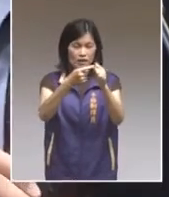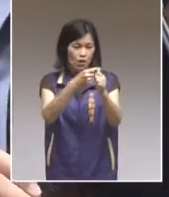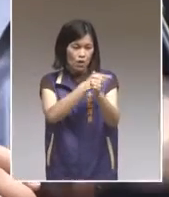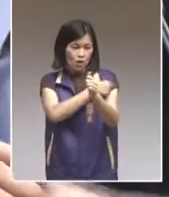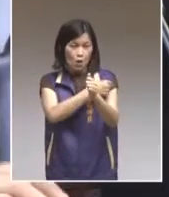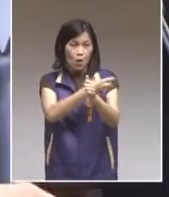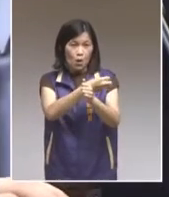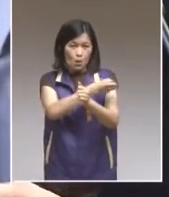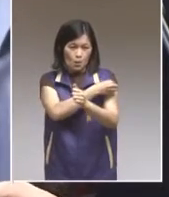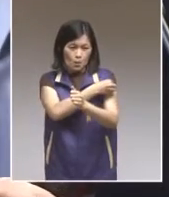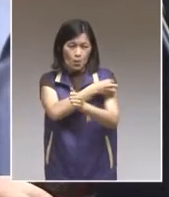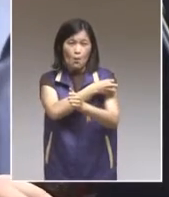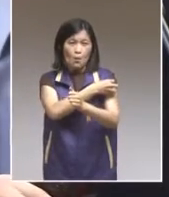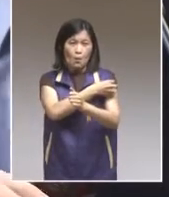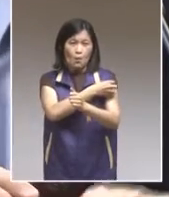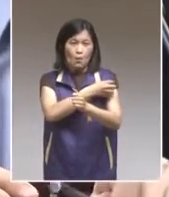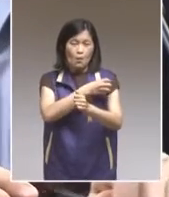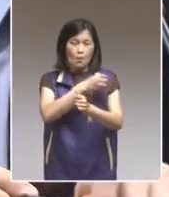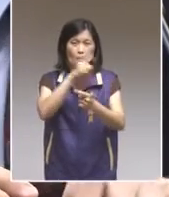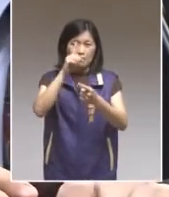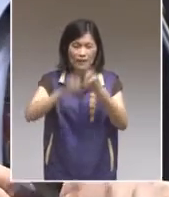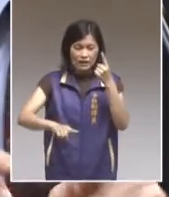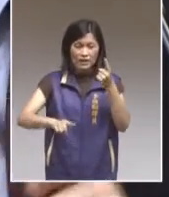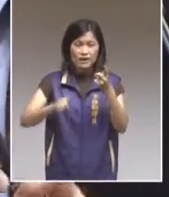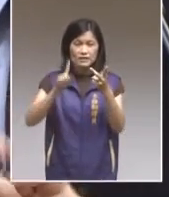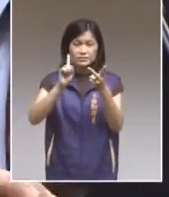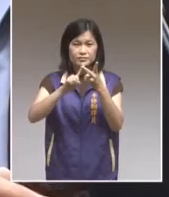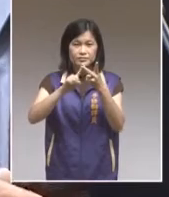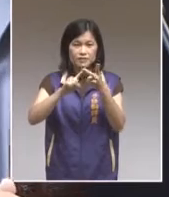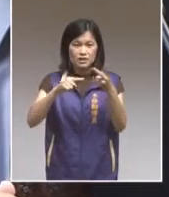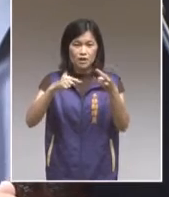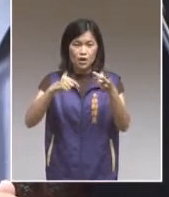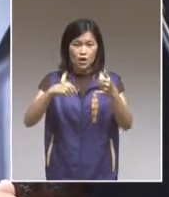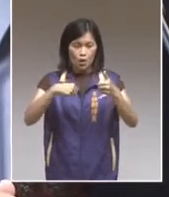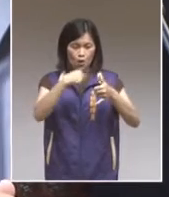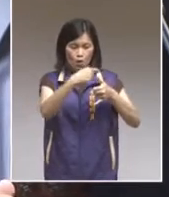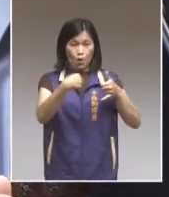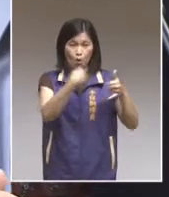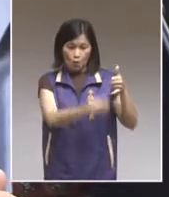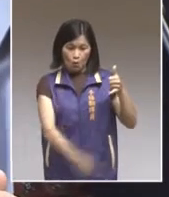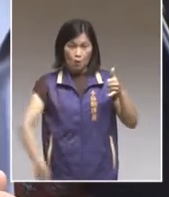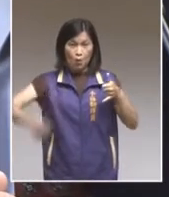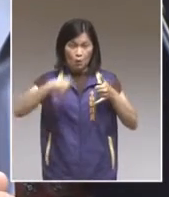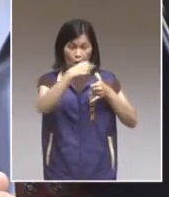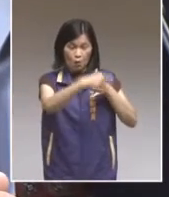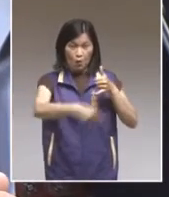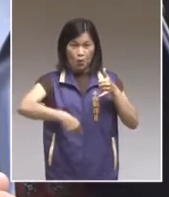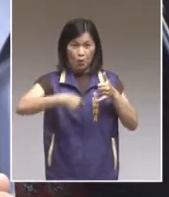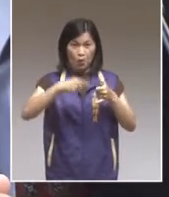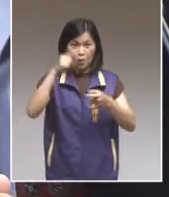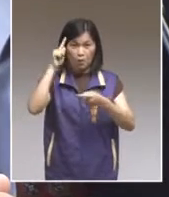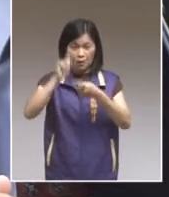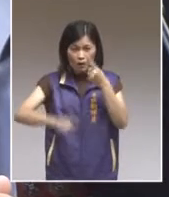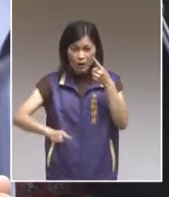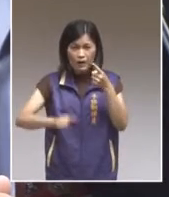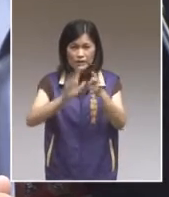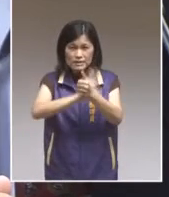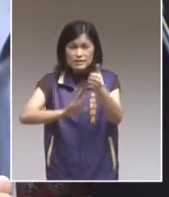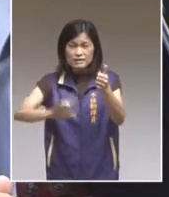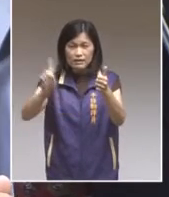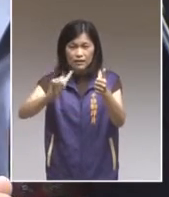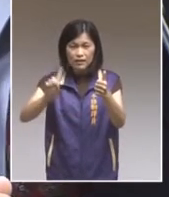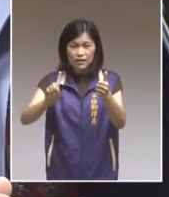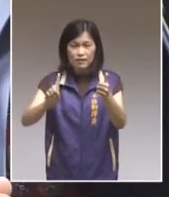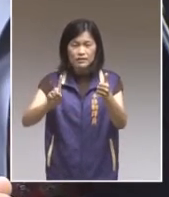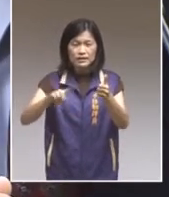打完之后的不良反应，一个是全身的不良反应。那我们又根据这两个